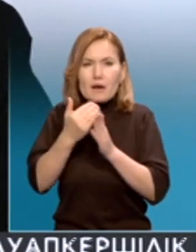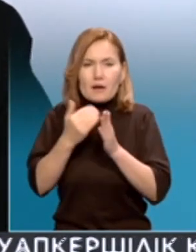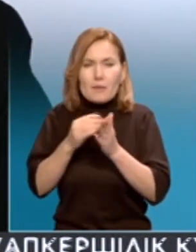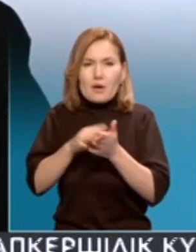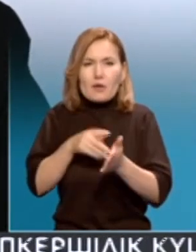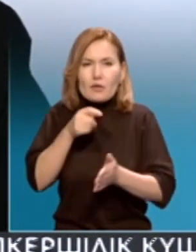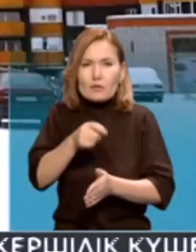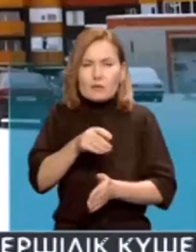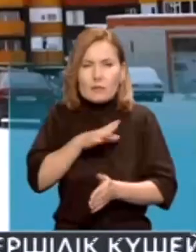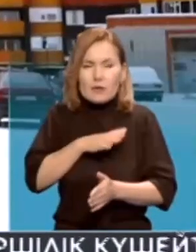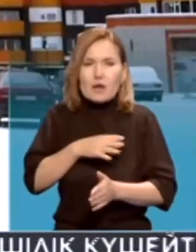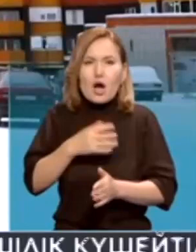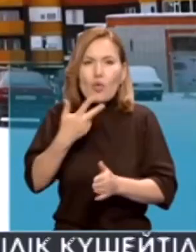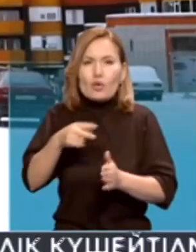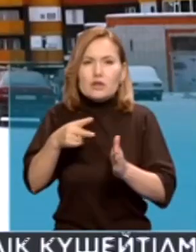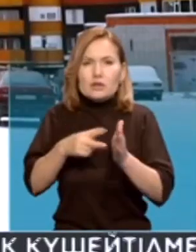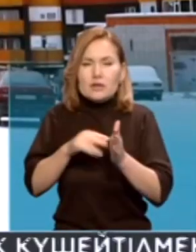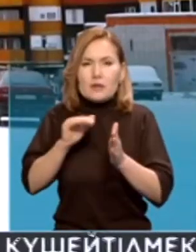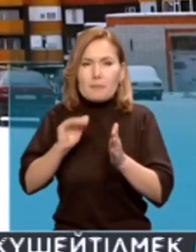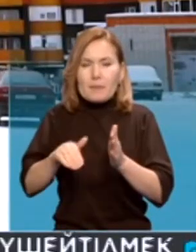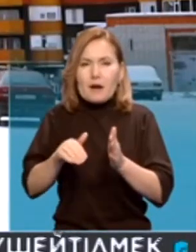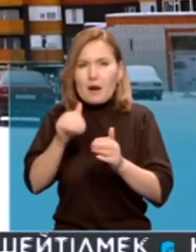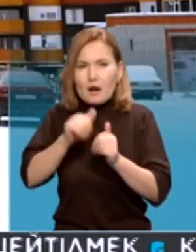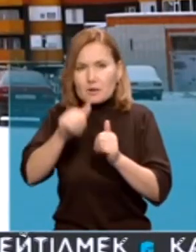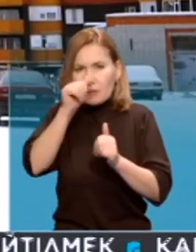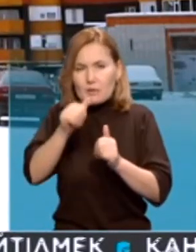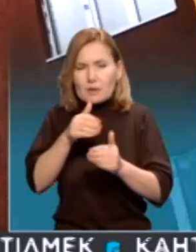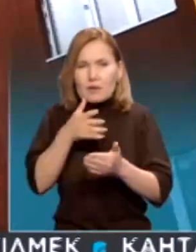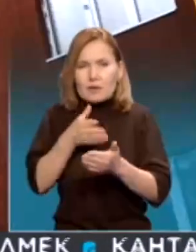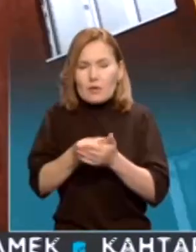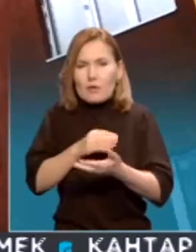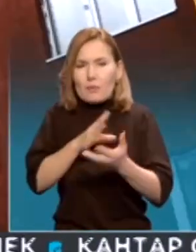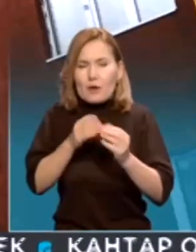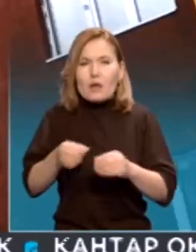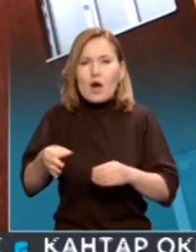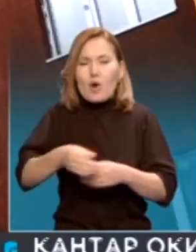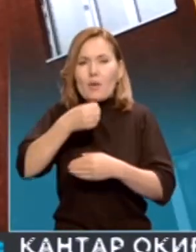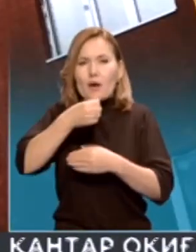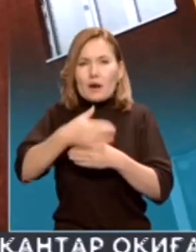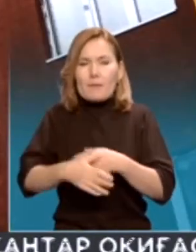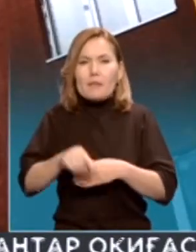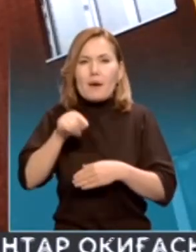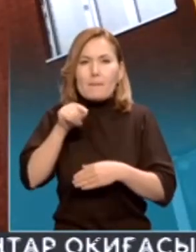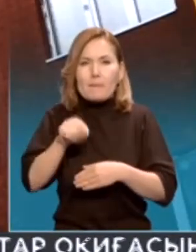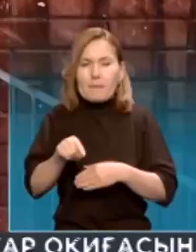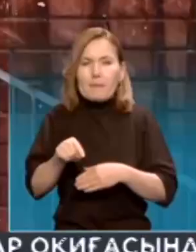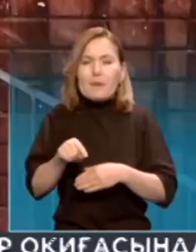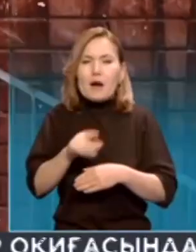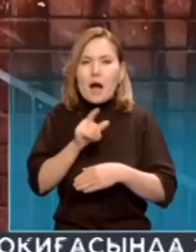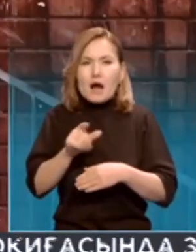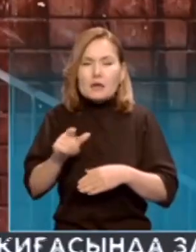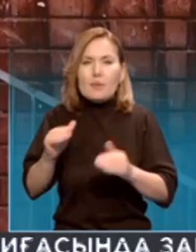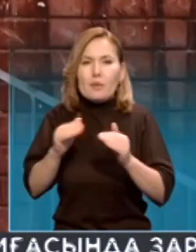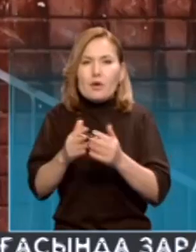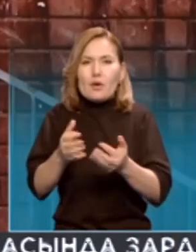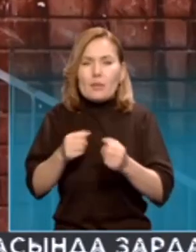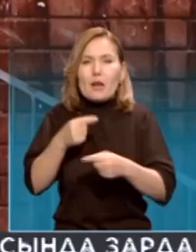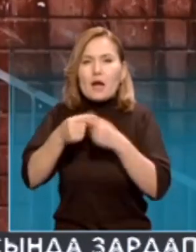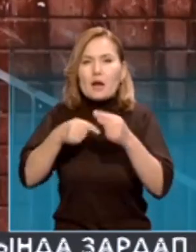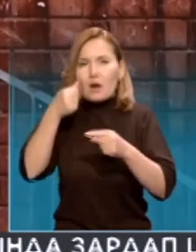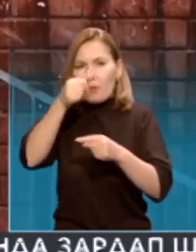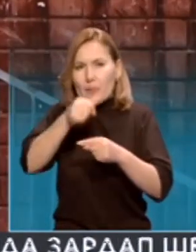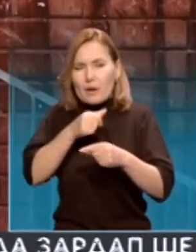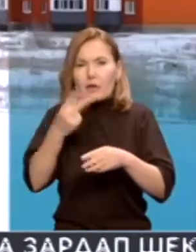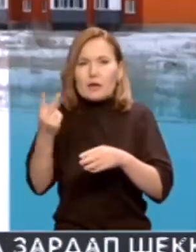37 мың төлейтін болып отырық. Құрылыс жұмыстарының қарқынды жүргізілуінің арқасында облыс орталығында мыңдаған адам осылай баспаналы болды. Алдағы жылы бұл